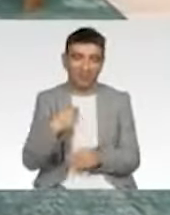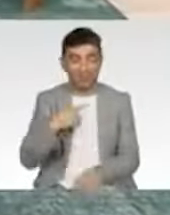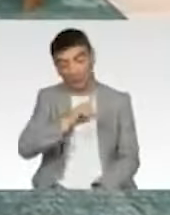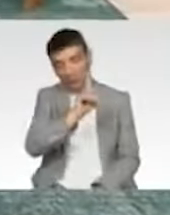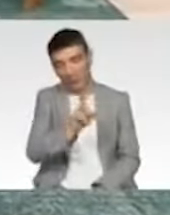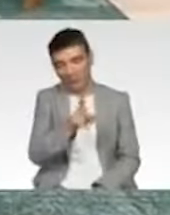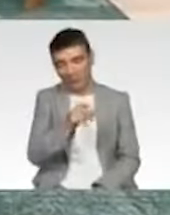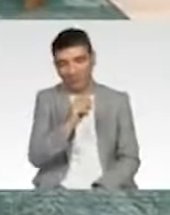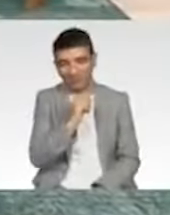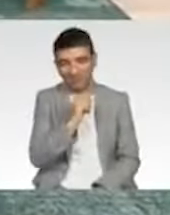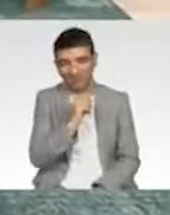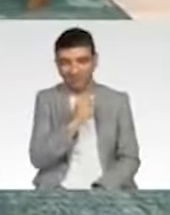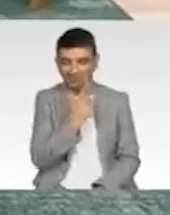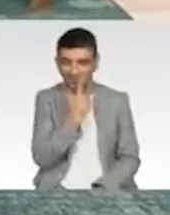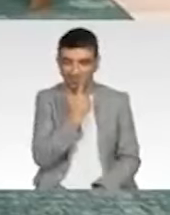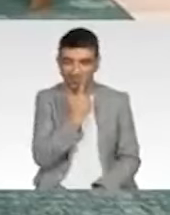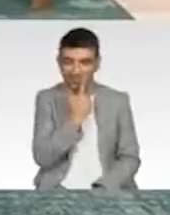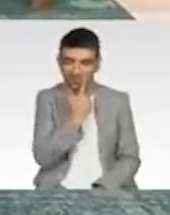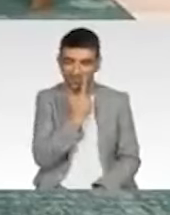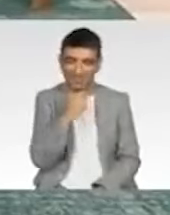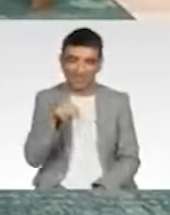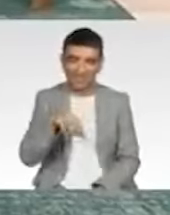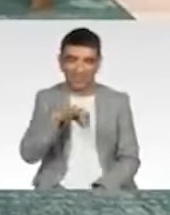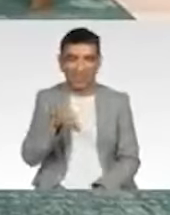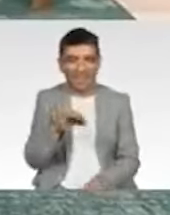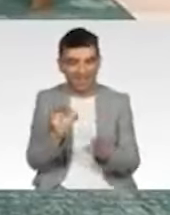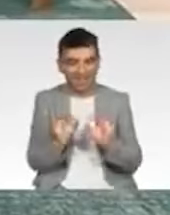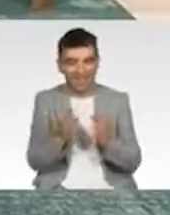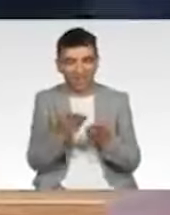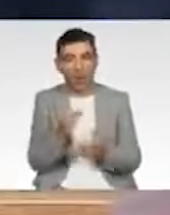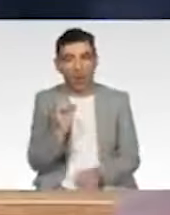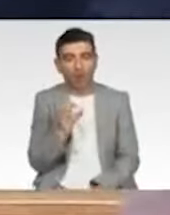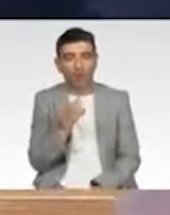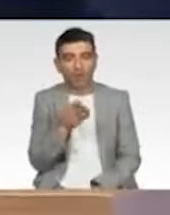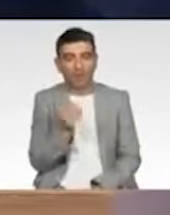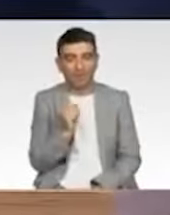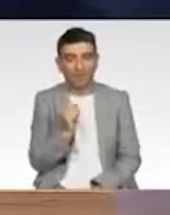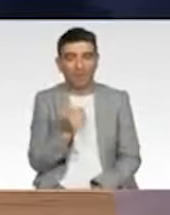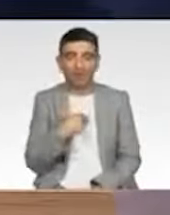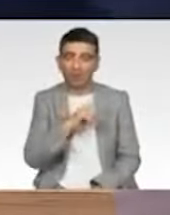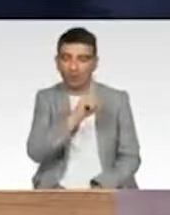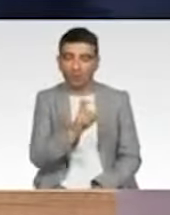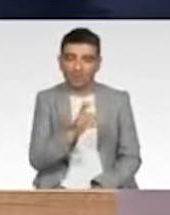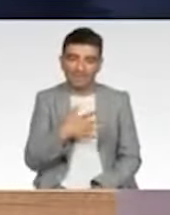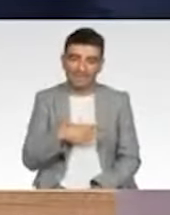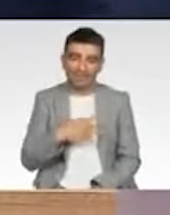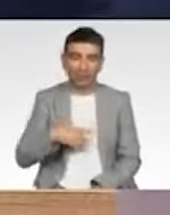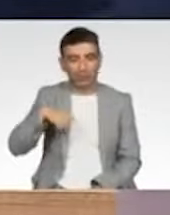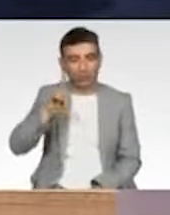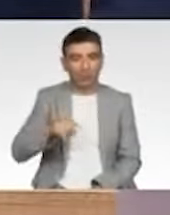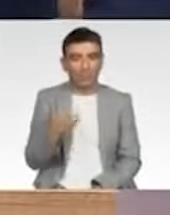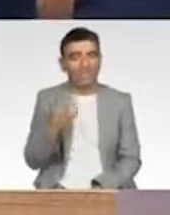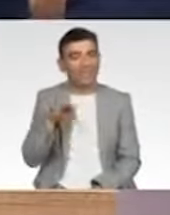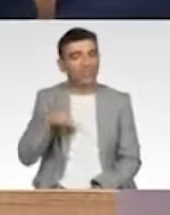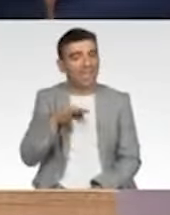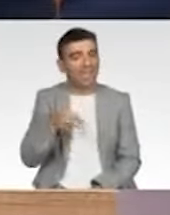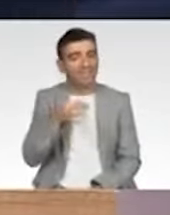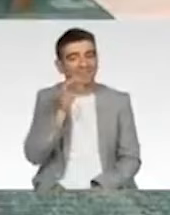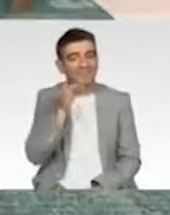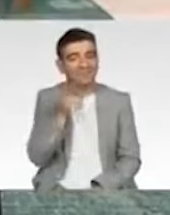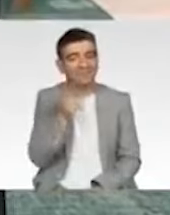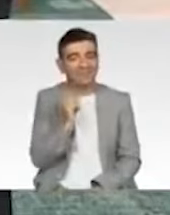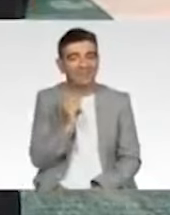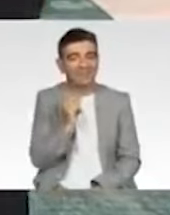artık. Olabilir. Şimdi çaydan başlayacağız. Hocama hemen sormak istiyorum. Günde kaç bardak çay içiyorsun